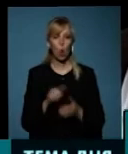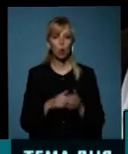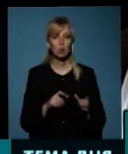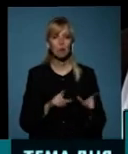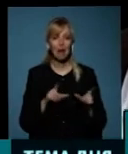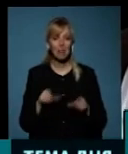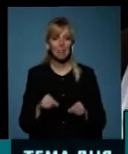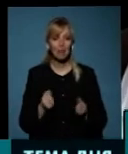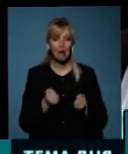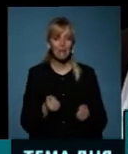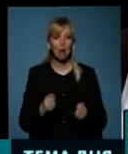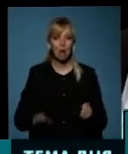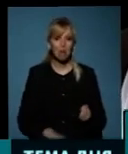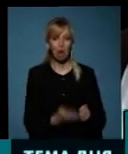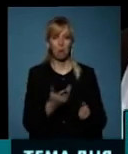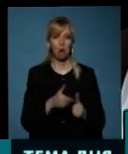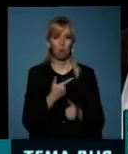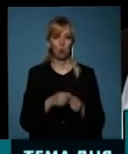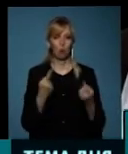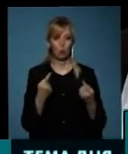на якусь яму або на